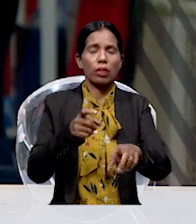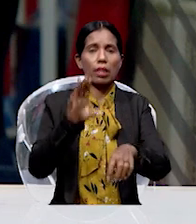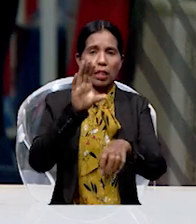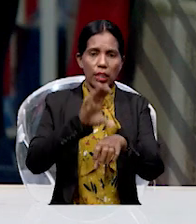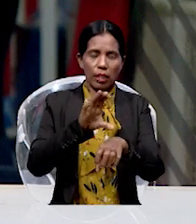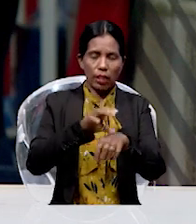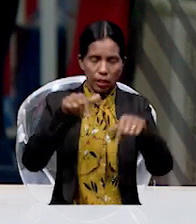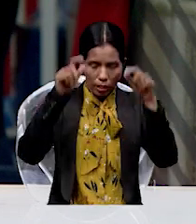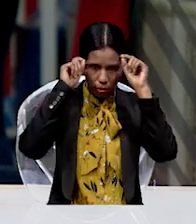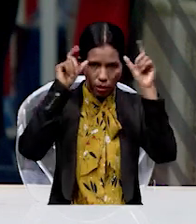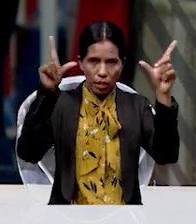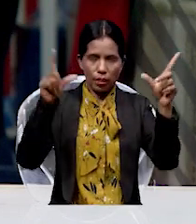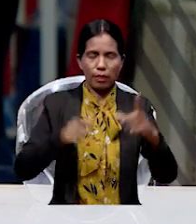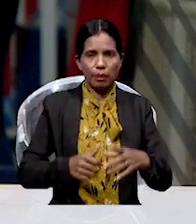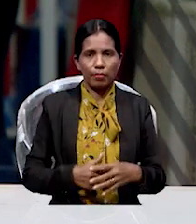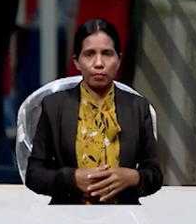e Timor-Leste.